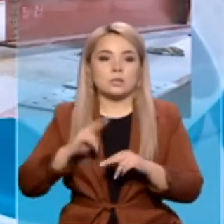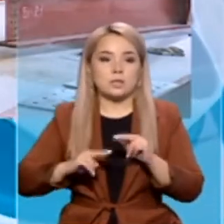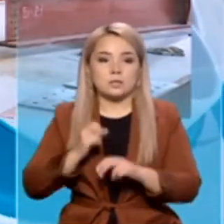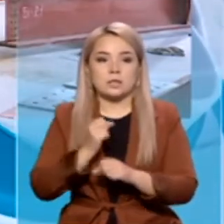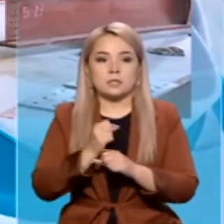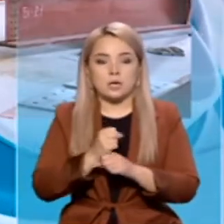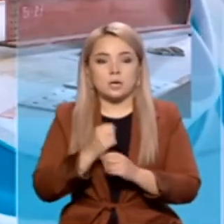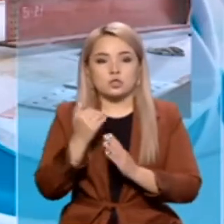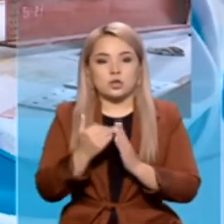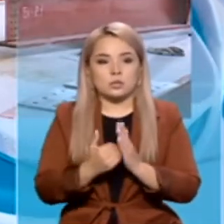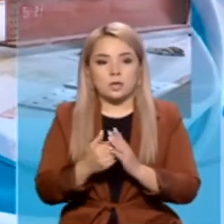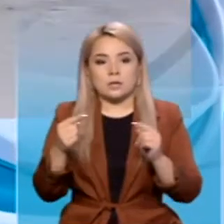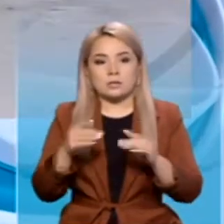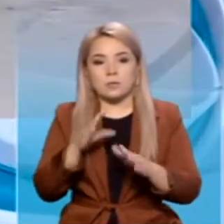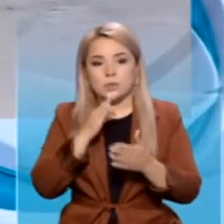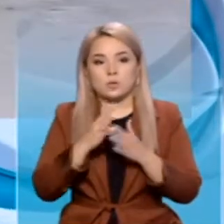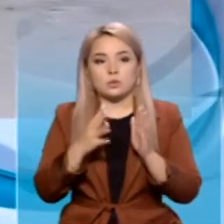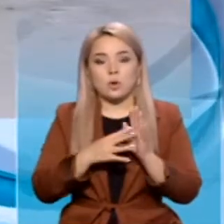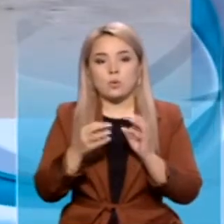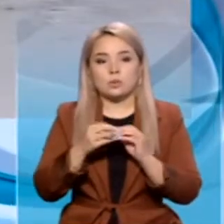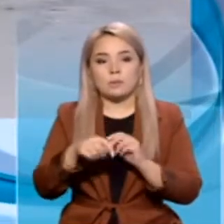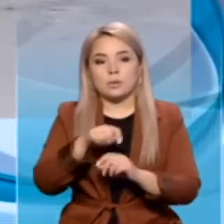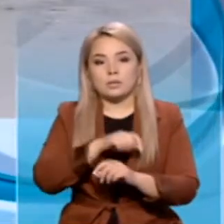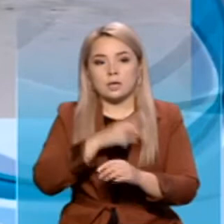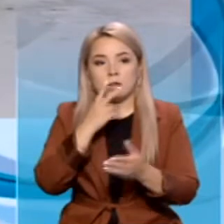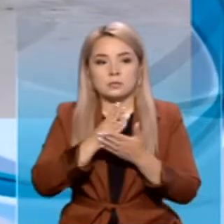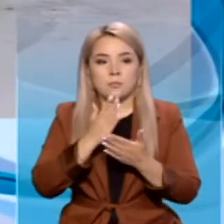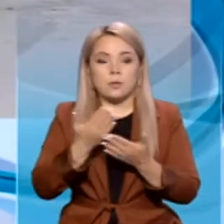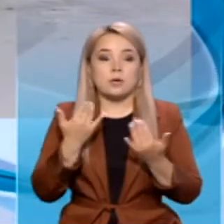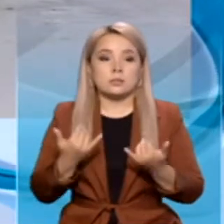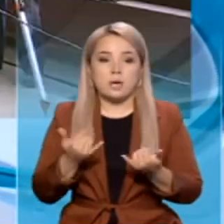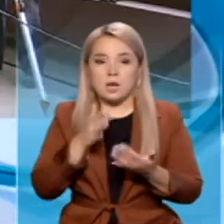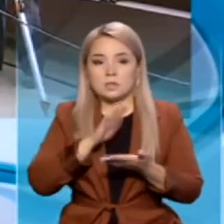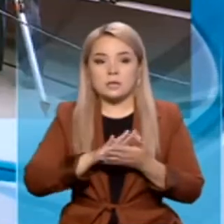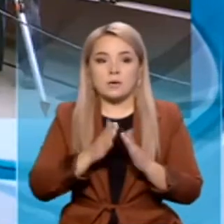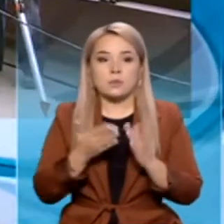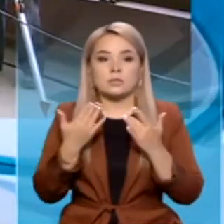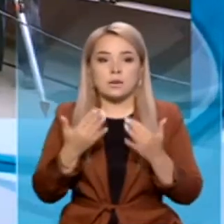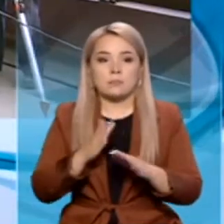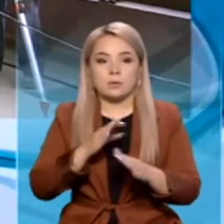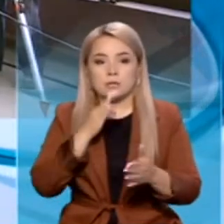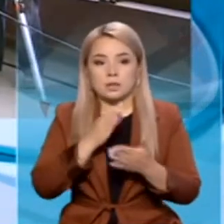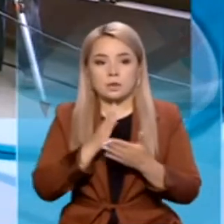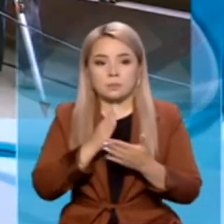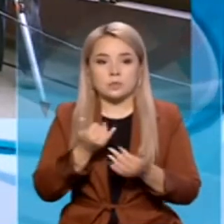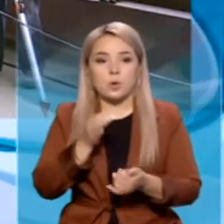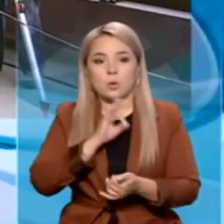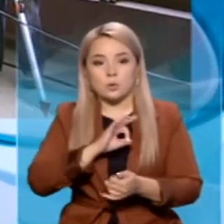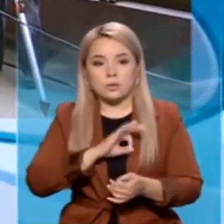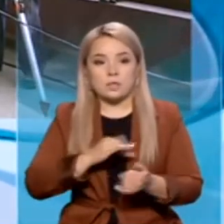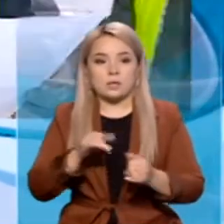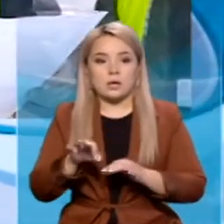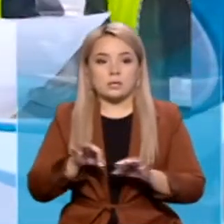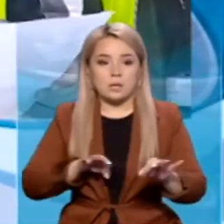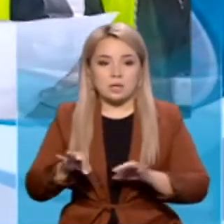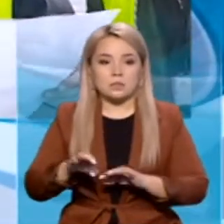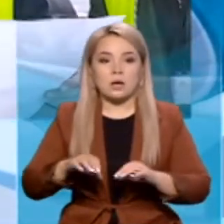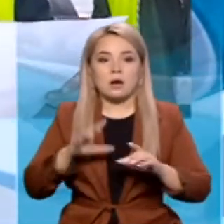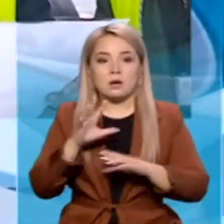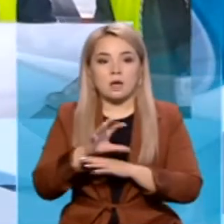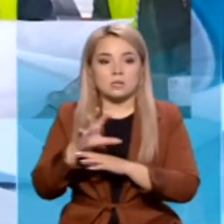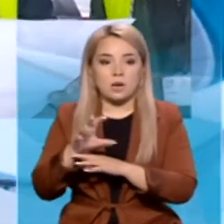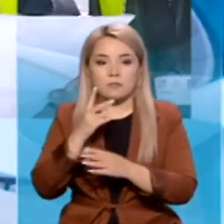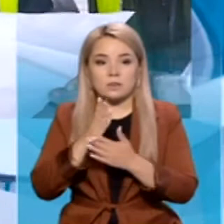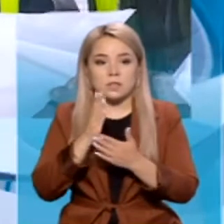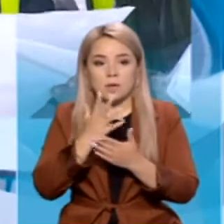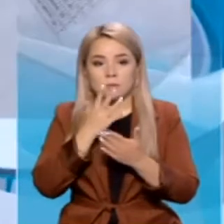жүйенің дәлсіздігі 9-10 метрге дейін жетеді. Бұл әрине қазіргі заман талабына сай емес. Қолданыстағы геодезия және картография туралы